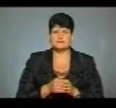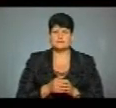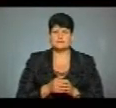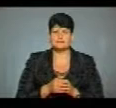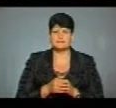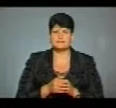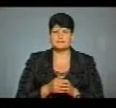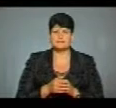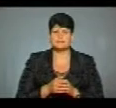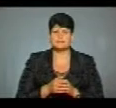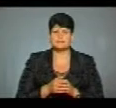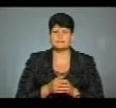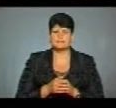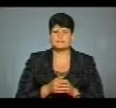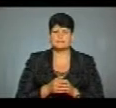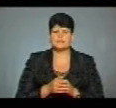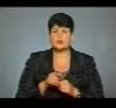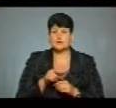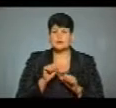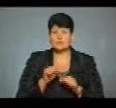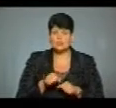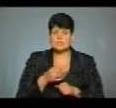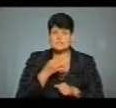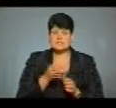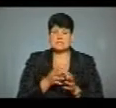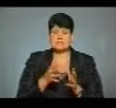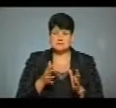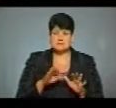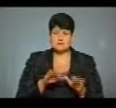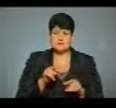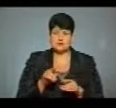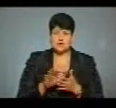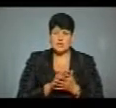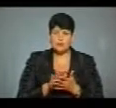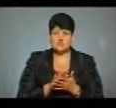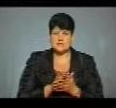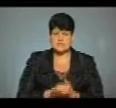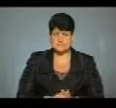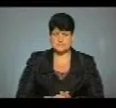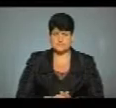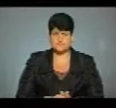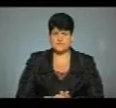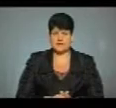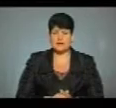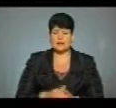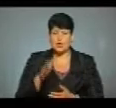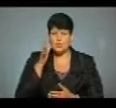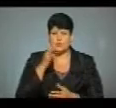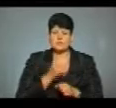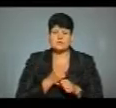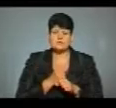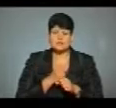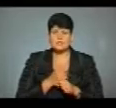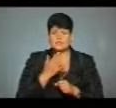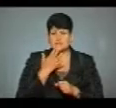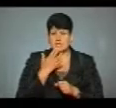і... Тоді можна би сказати щось більше, після того, як їх почиститься. Науковий співробітник Національного